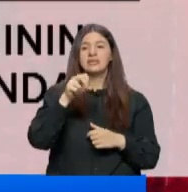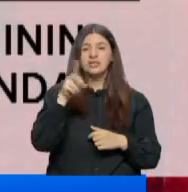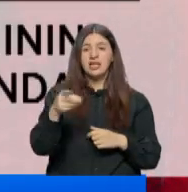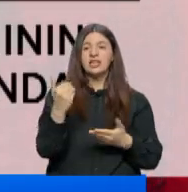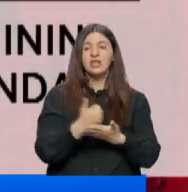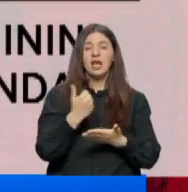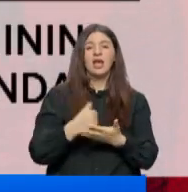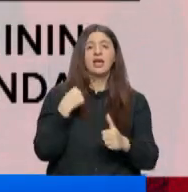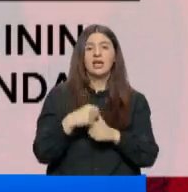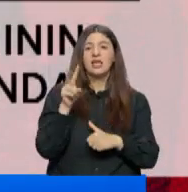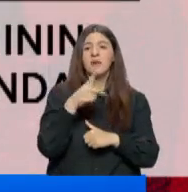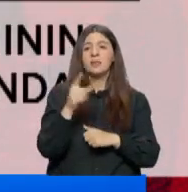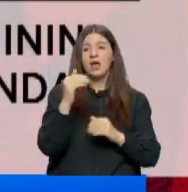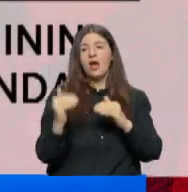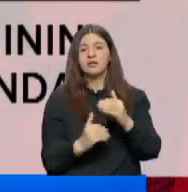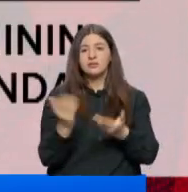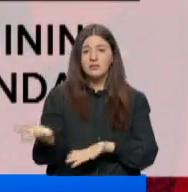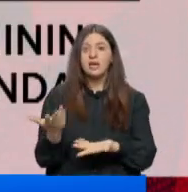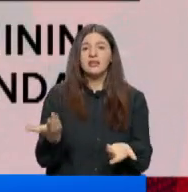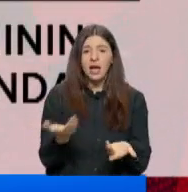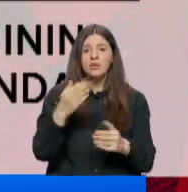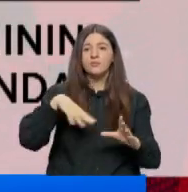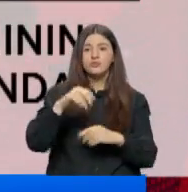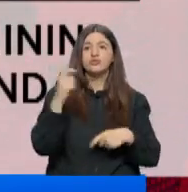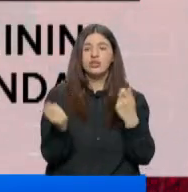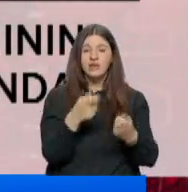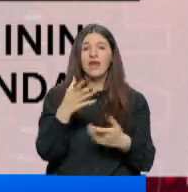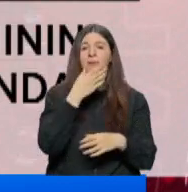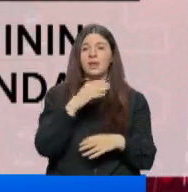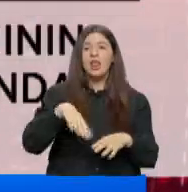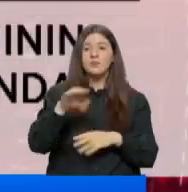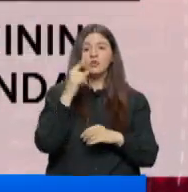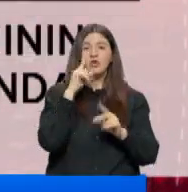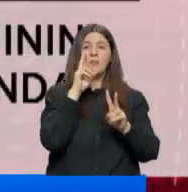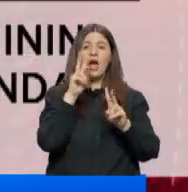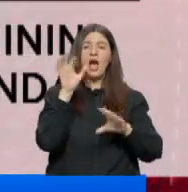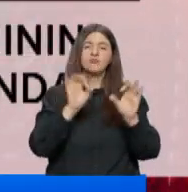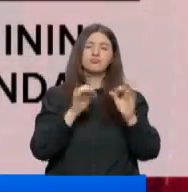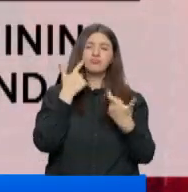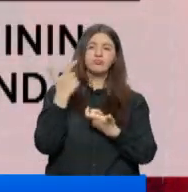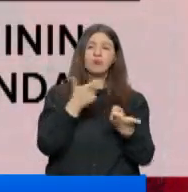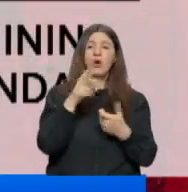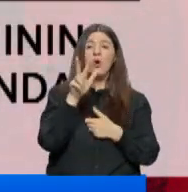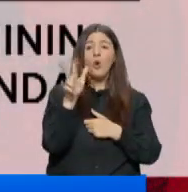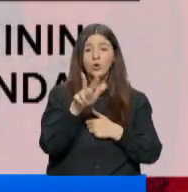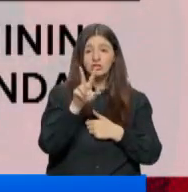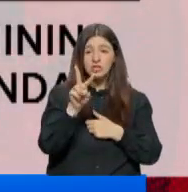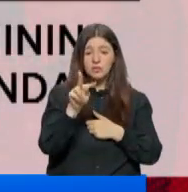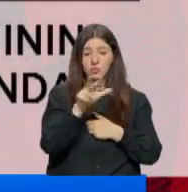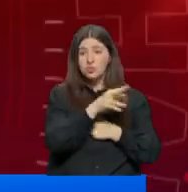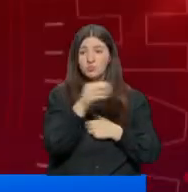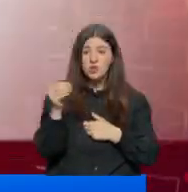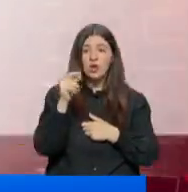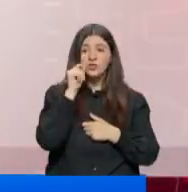%80'inin geliri yine 20 bin liranın altında. Yani tüm çalışanlar ve emekliler göz önünde bulundurulduğunda 32,5 milyon